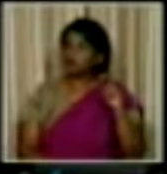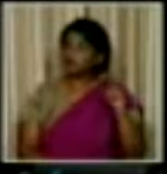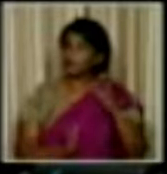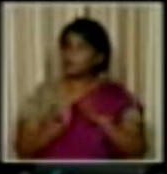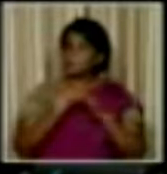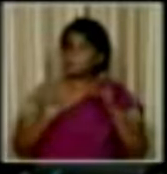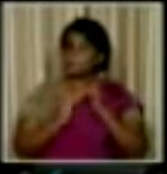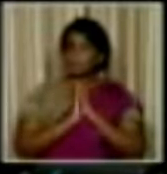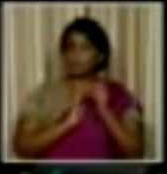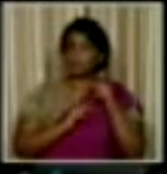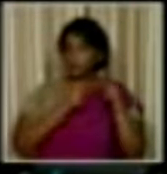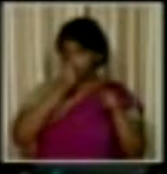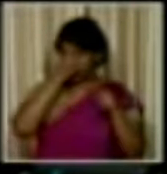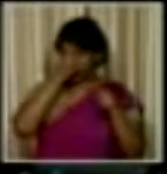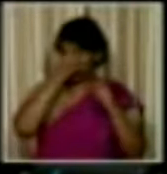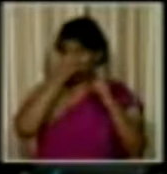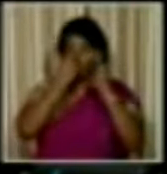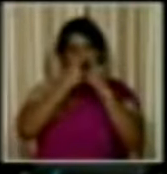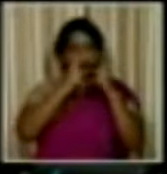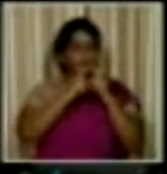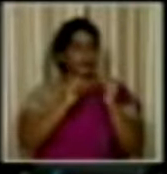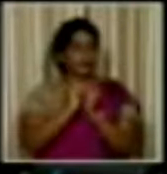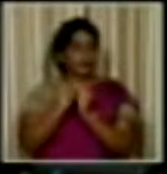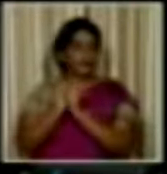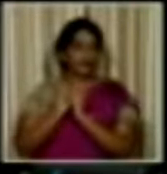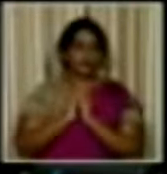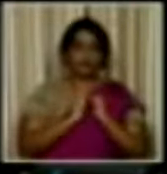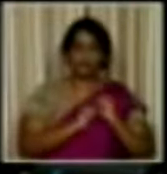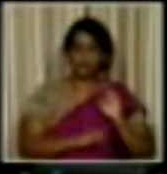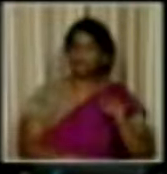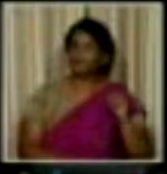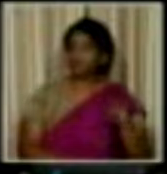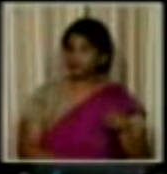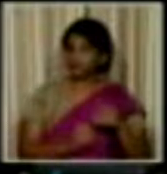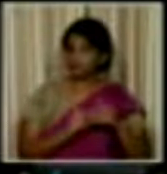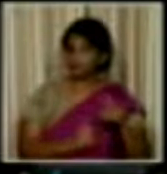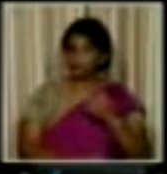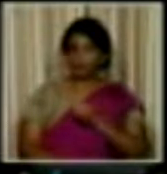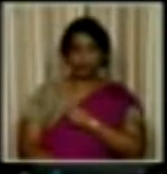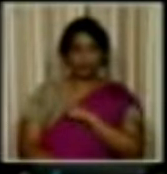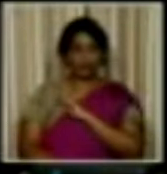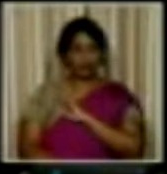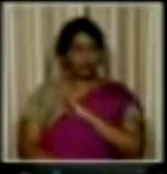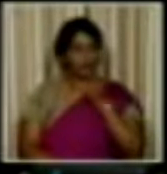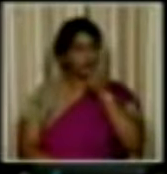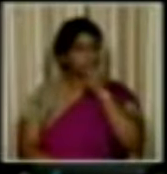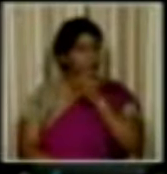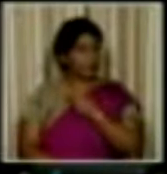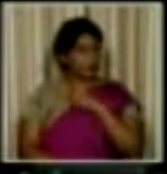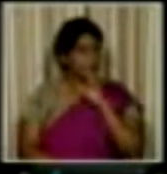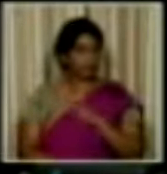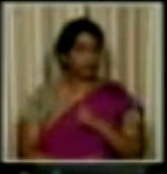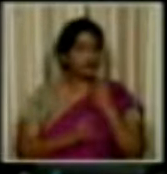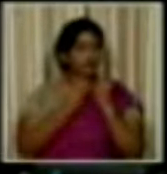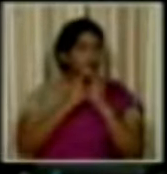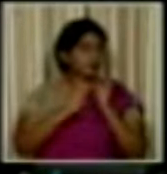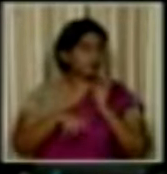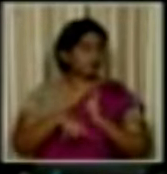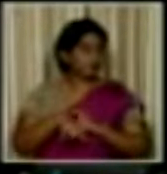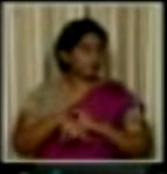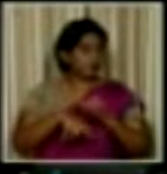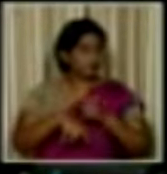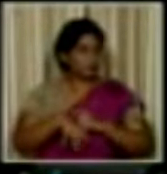මිහින්තලා පුදබිමේ නොයෙකුත් වැඩ කටයුතු කරනවා ඒ අතර උන්වහන්සේගේ ඉල්ලීමට අනුව නොයෙකුත් අවස්ථාවන්